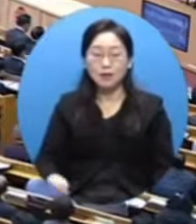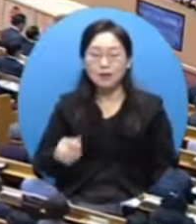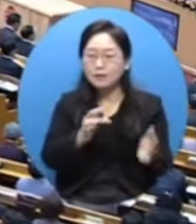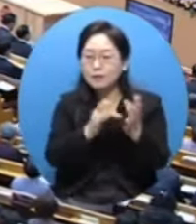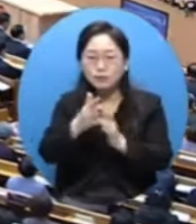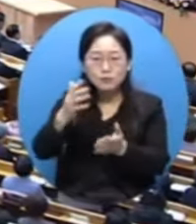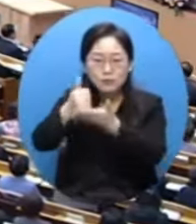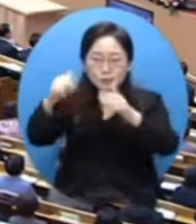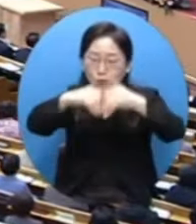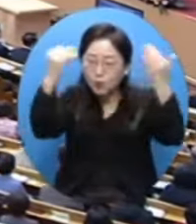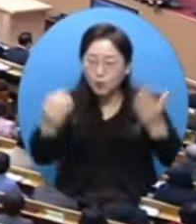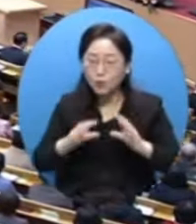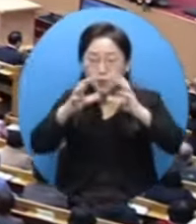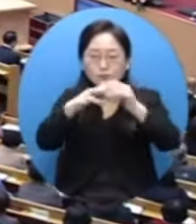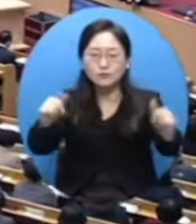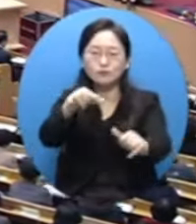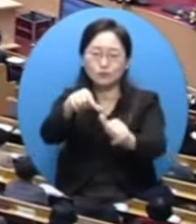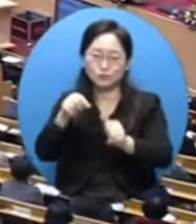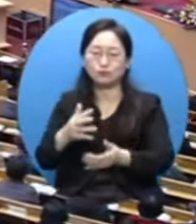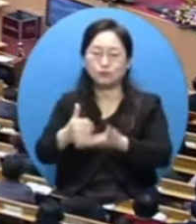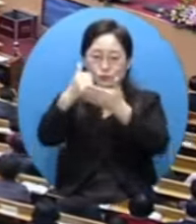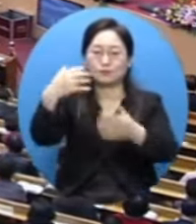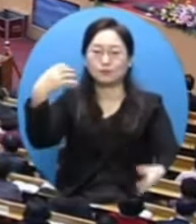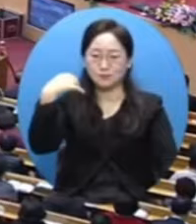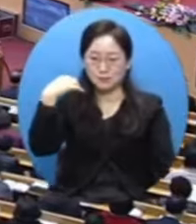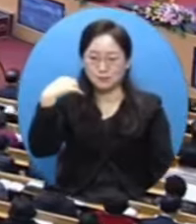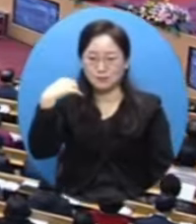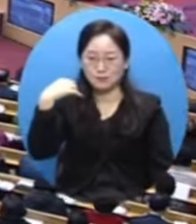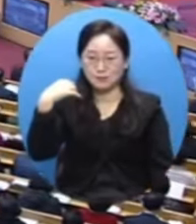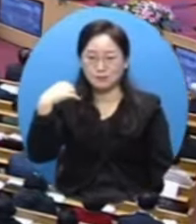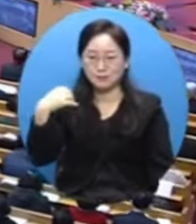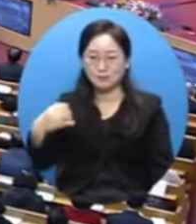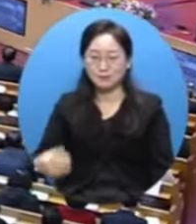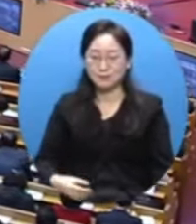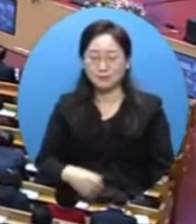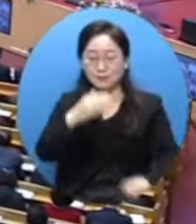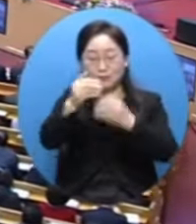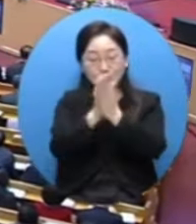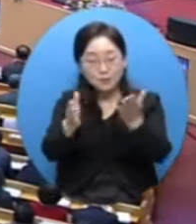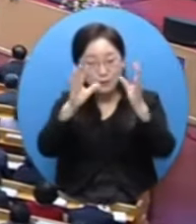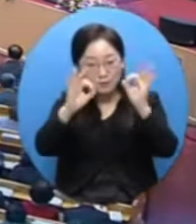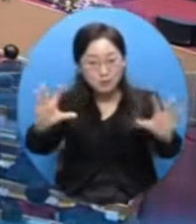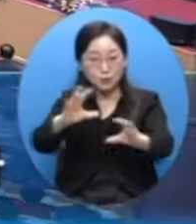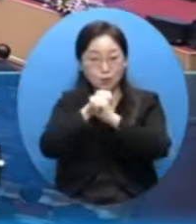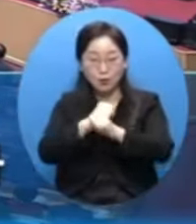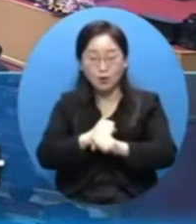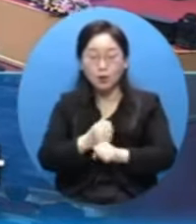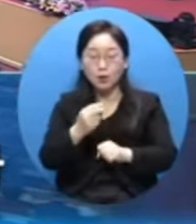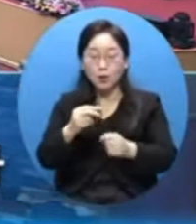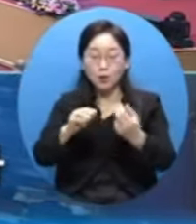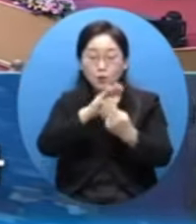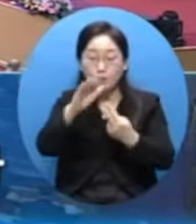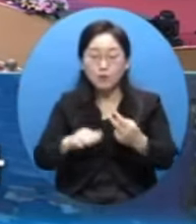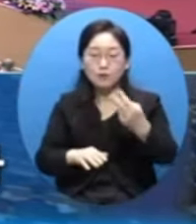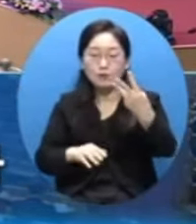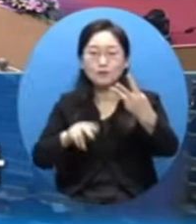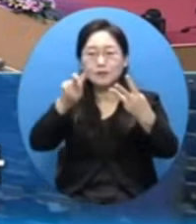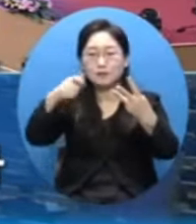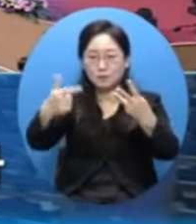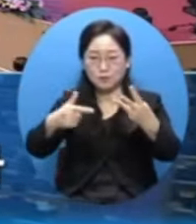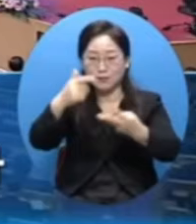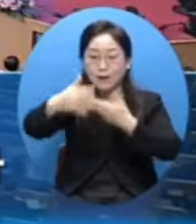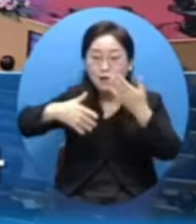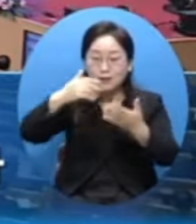예수님은 온 인류의 구세주가 되시는 것입니다. 성경 전체의 요절인 요한복음 3장 16절을 말씀합니다.